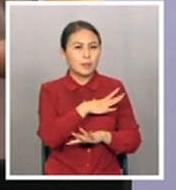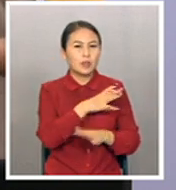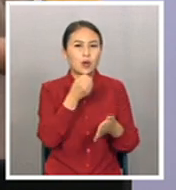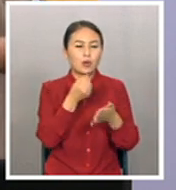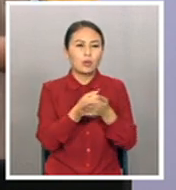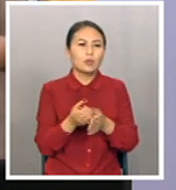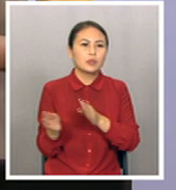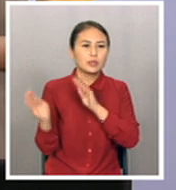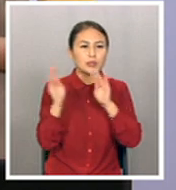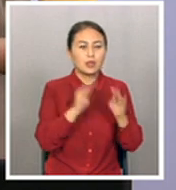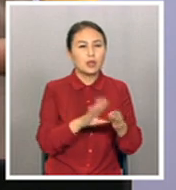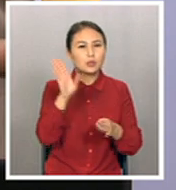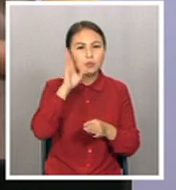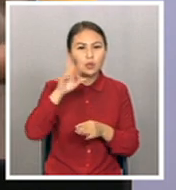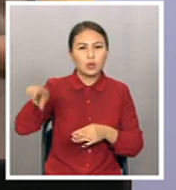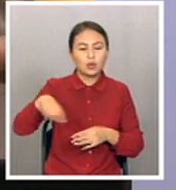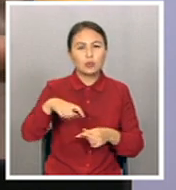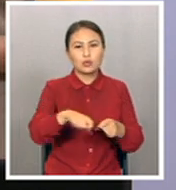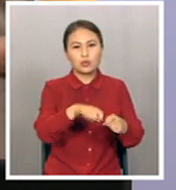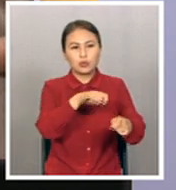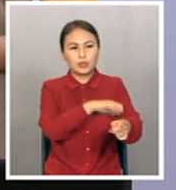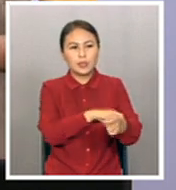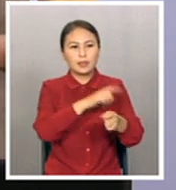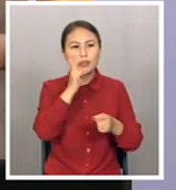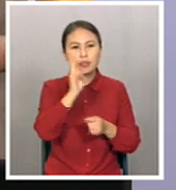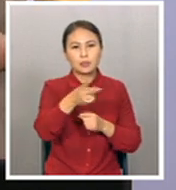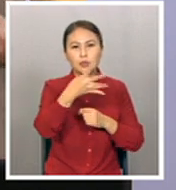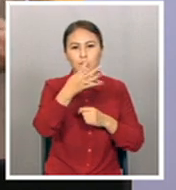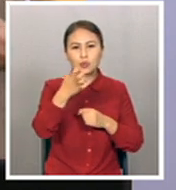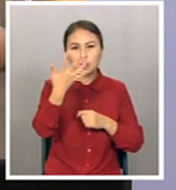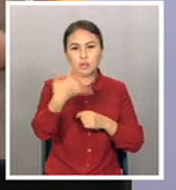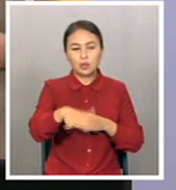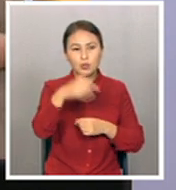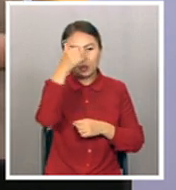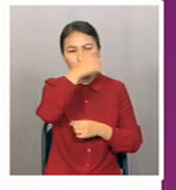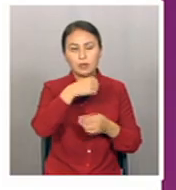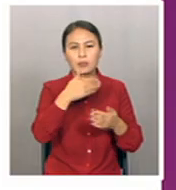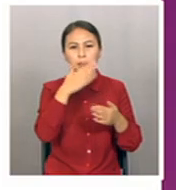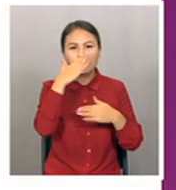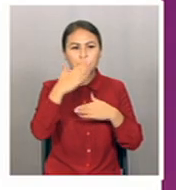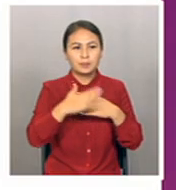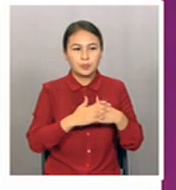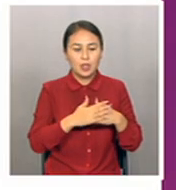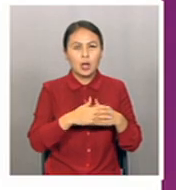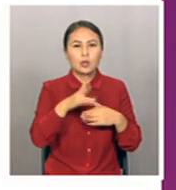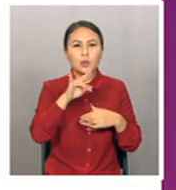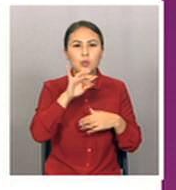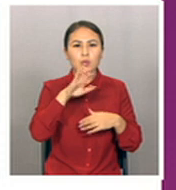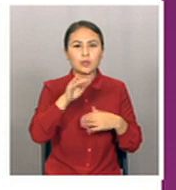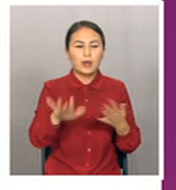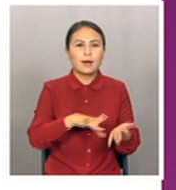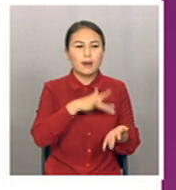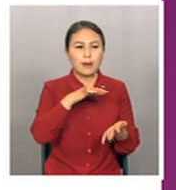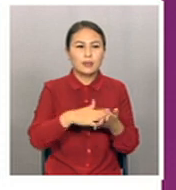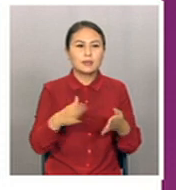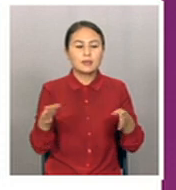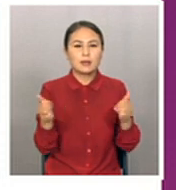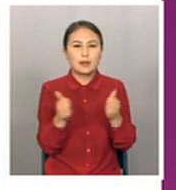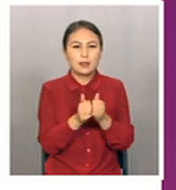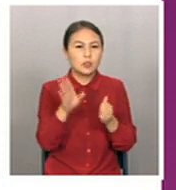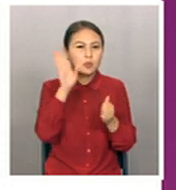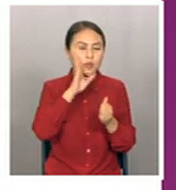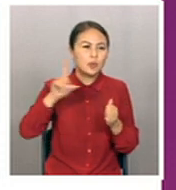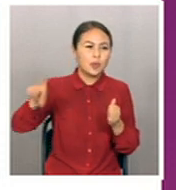қосылады. Өзеннің жалпы ұзындығы 2450 шақырымды құрайды. Нұрсұлтан қаласын қағыз жарып ағатын өзен